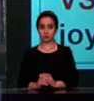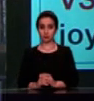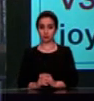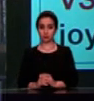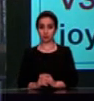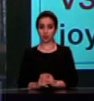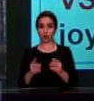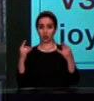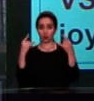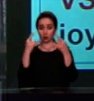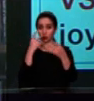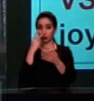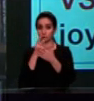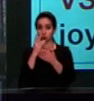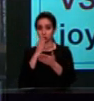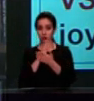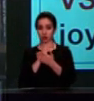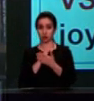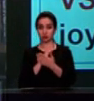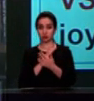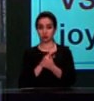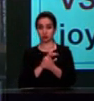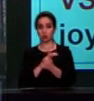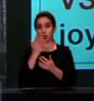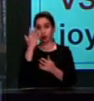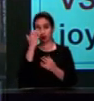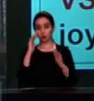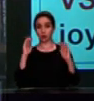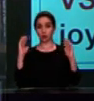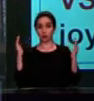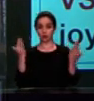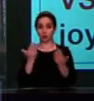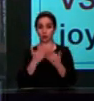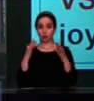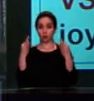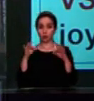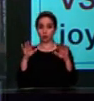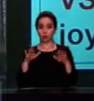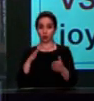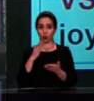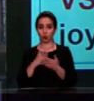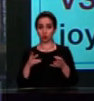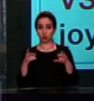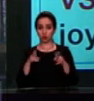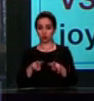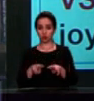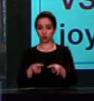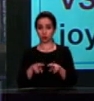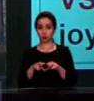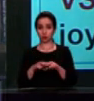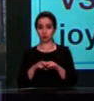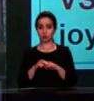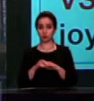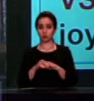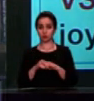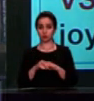Xo'sh, ekranda ko'rib turganingiz, demak, rasmning atrofidan bo'sh joy qoldirish jarayonida, demak,